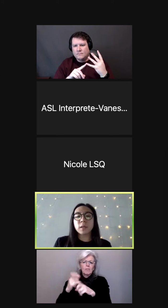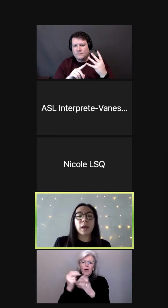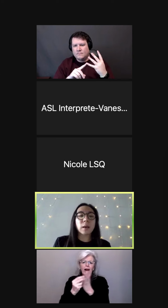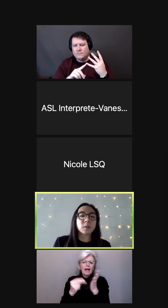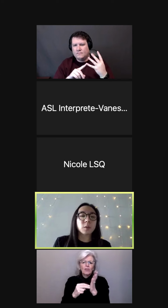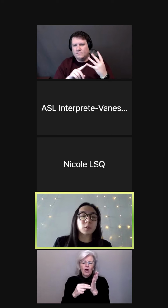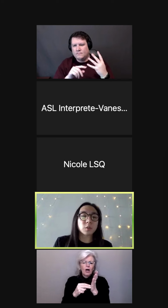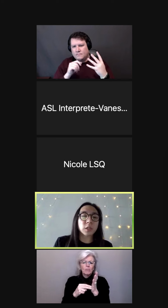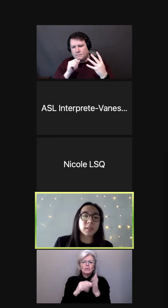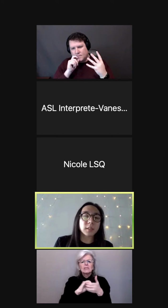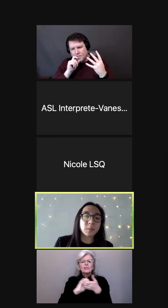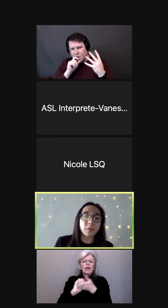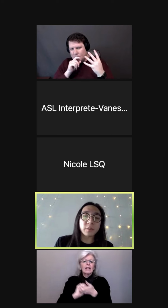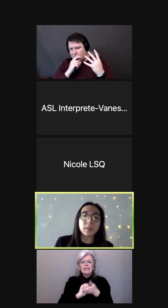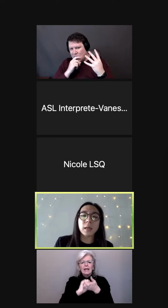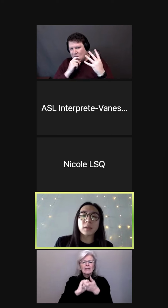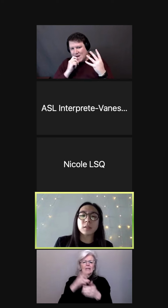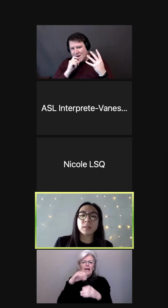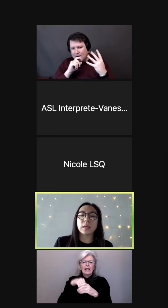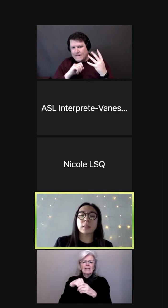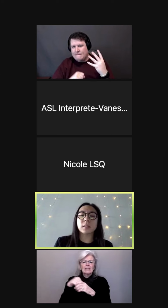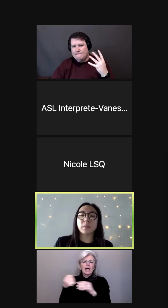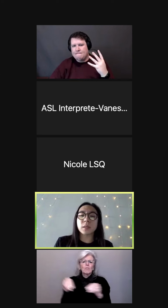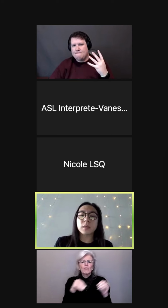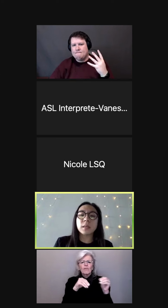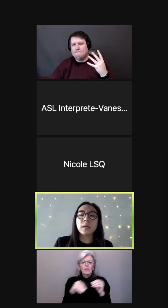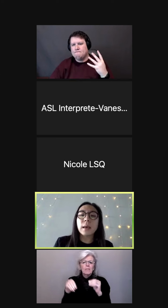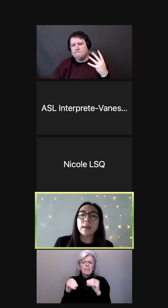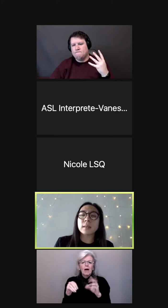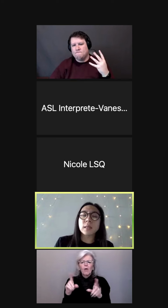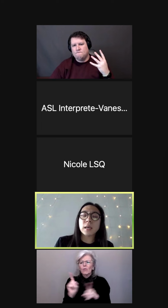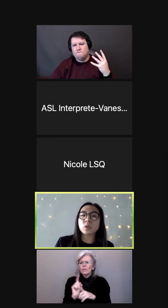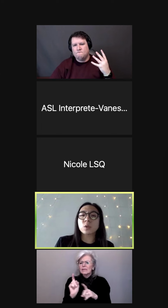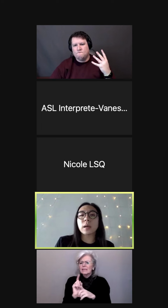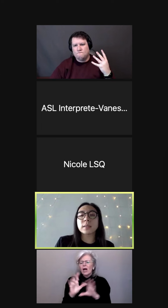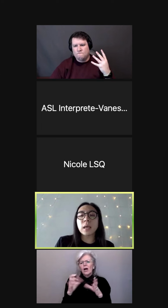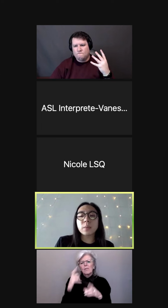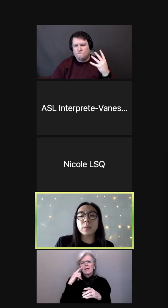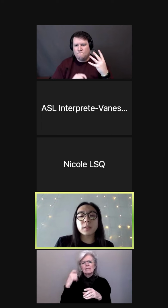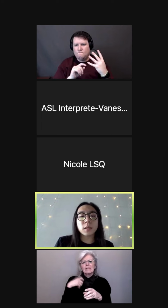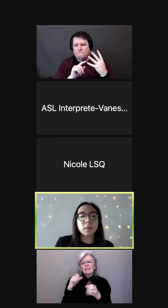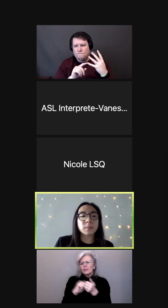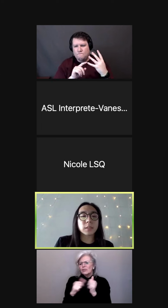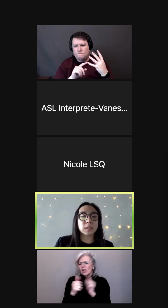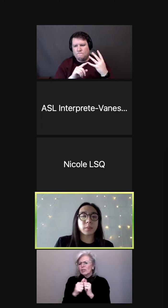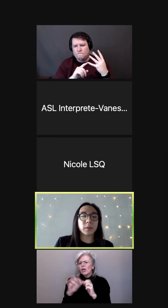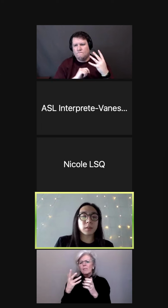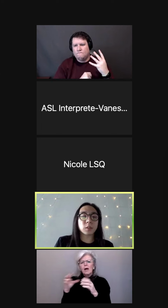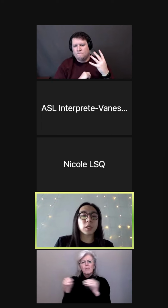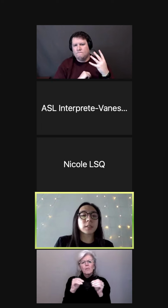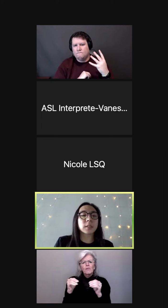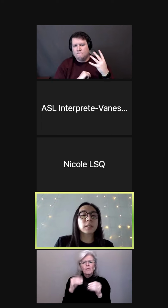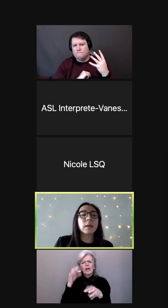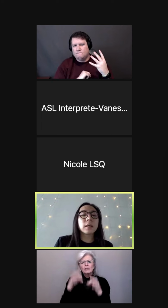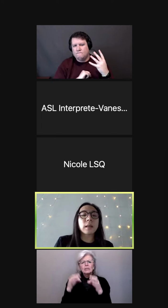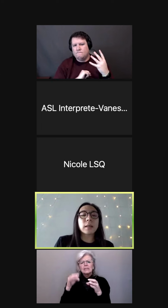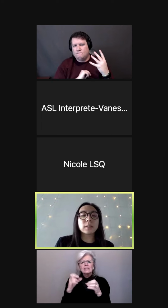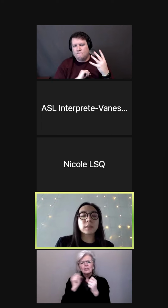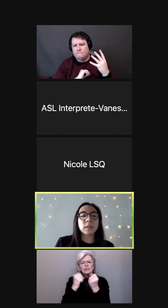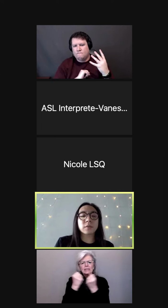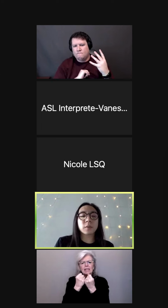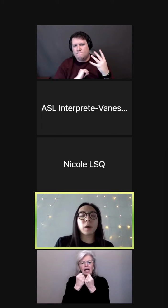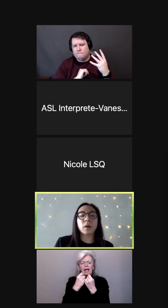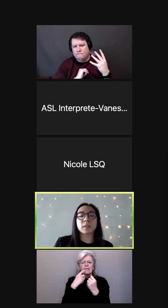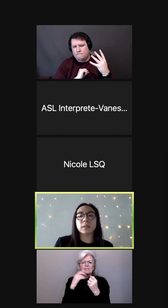Solidarité intermouvement et comment essayer de changer comment les mouvements de justice sociale mettent en